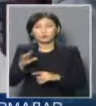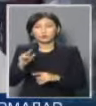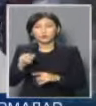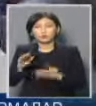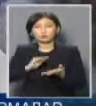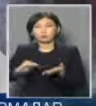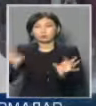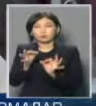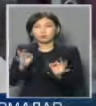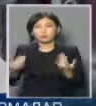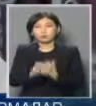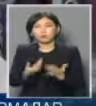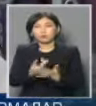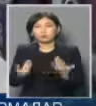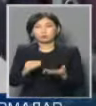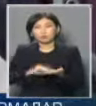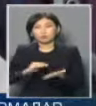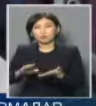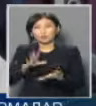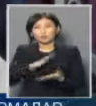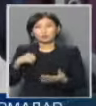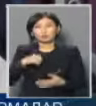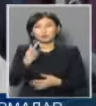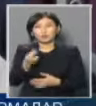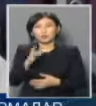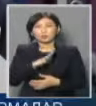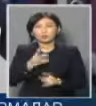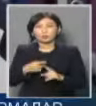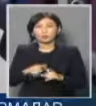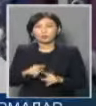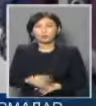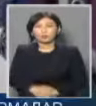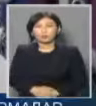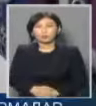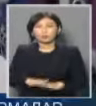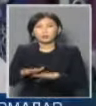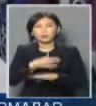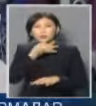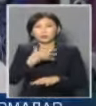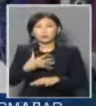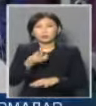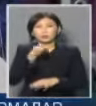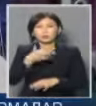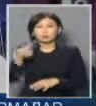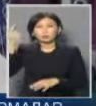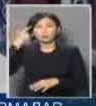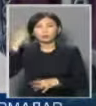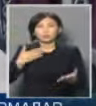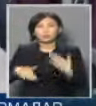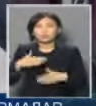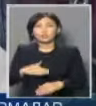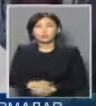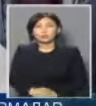әуенімен жасалған жаңа тың дүние. Өзі дайындығы аз болса да осындай халыққа ұнап жатса, жақсы деңгейде шығып жатса